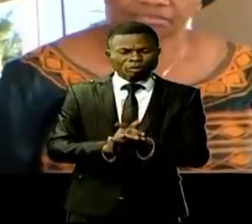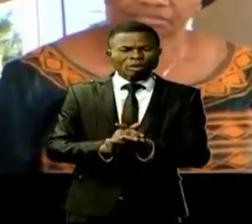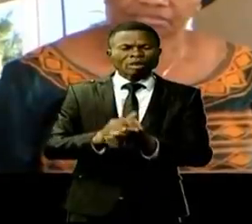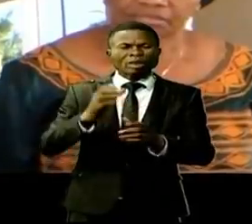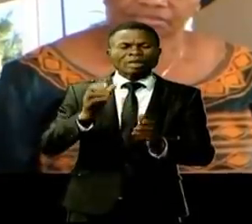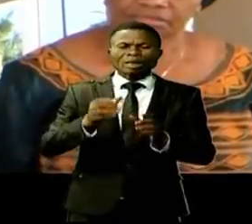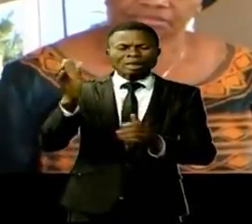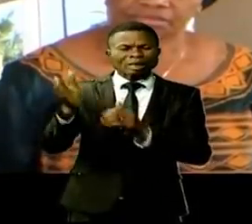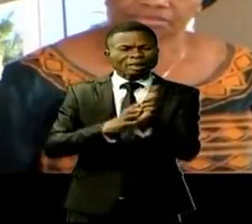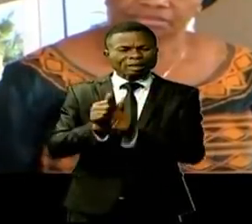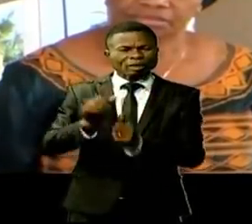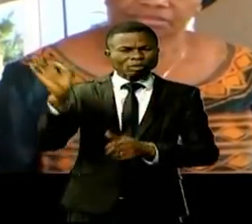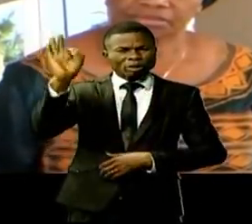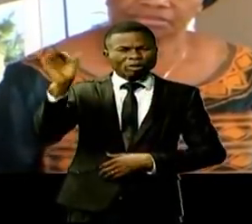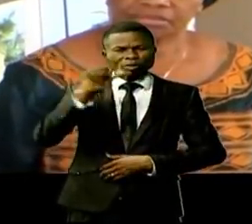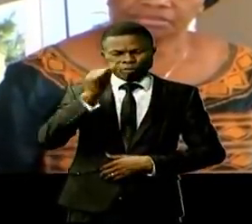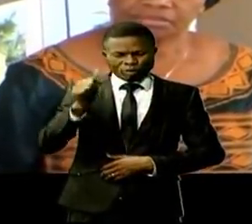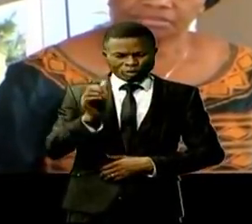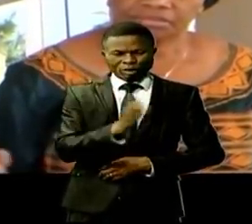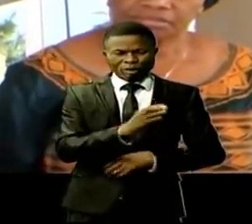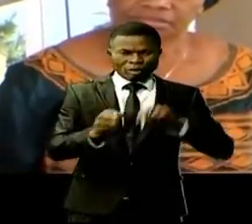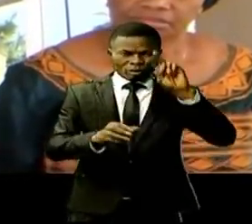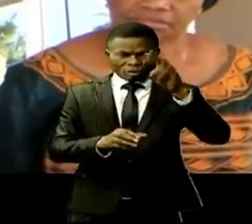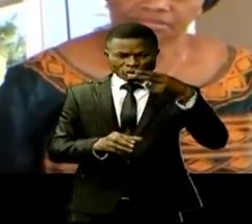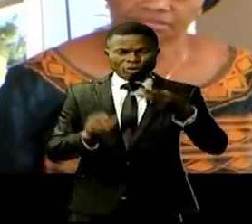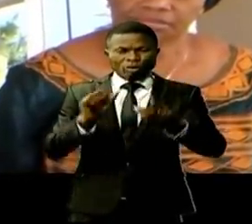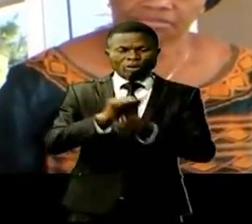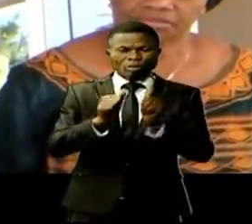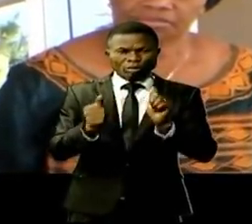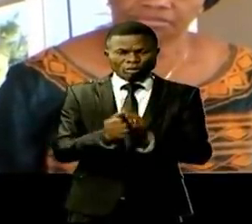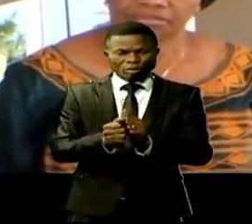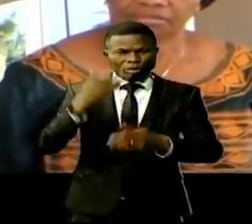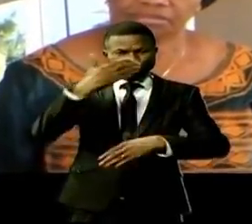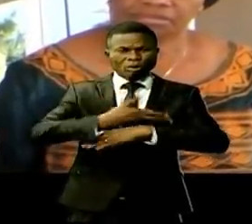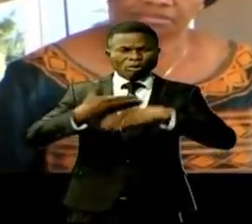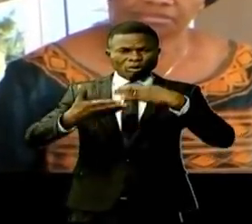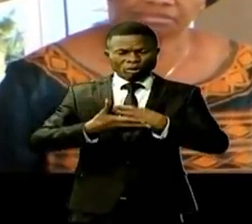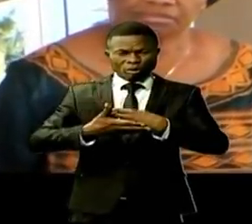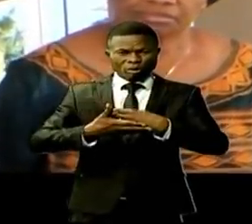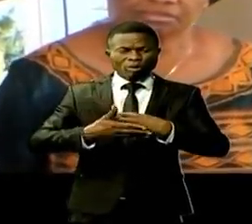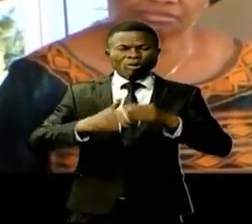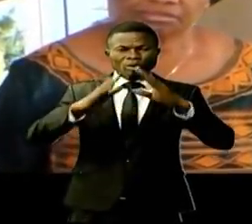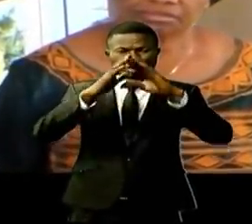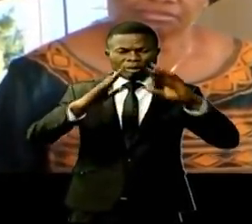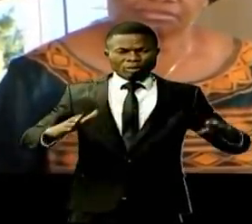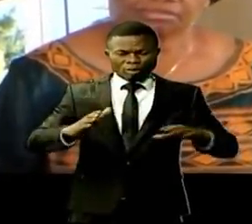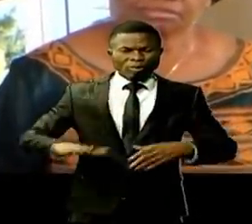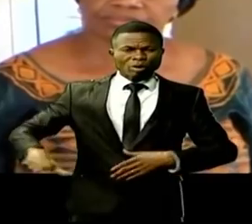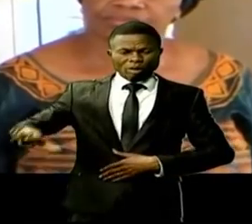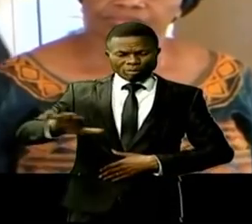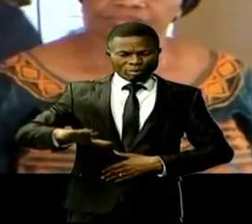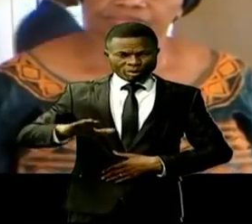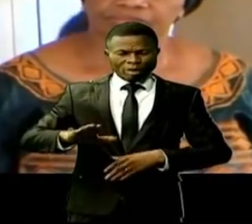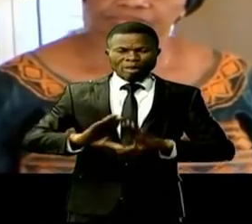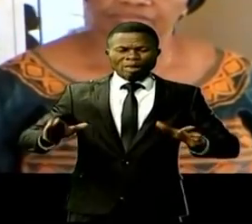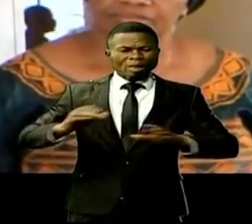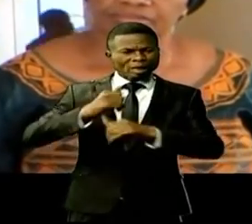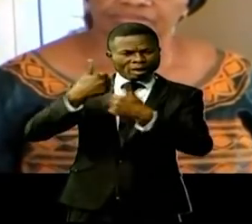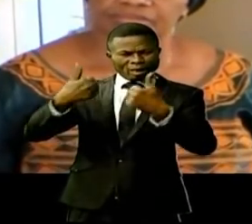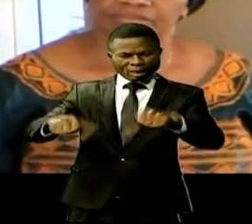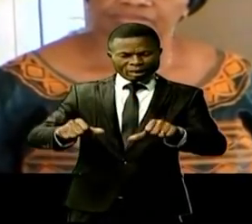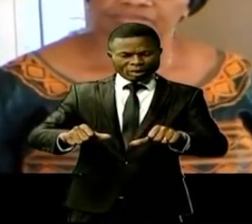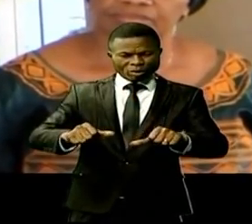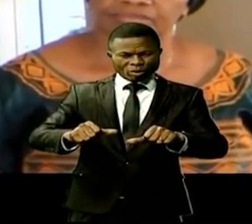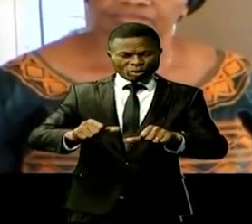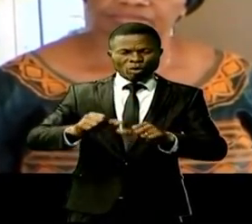les forêts. Le deuxième axe concerne la construction d'infrastructures dans les pays qui peuvent résister les chocs